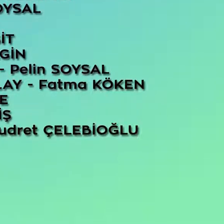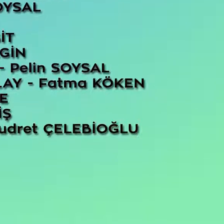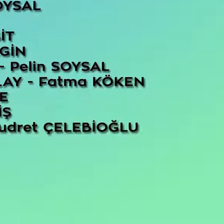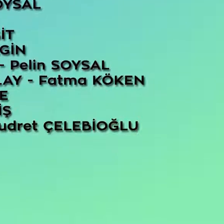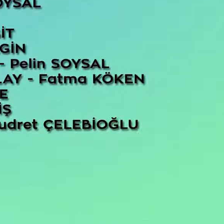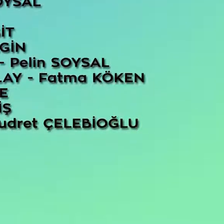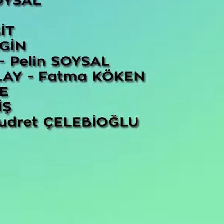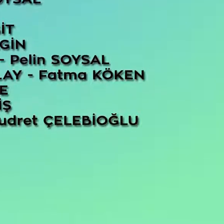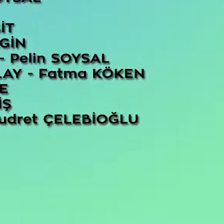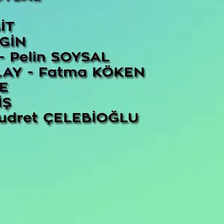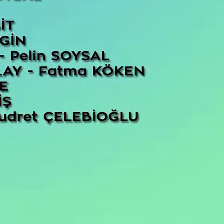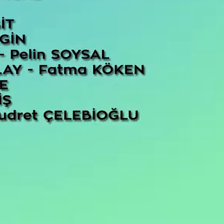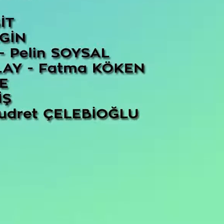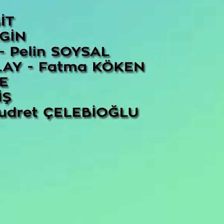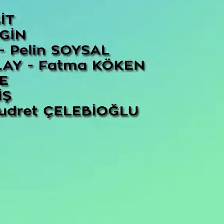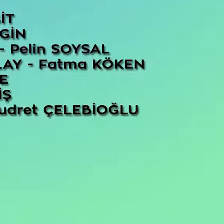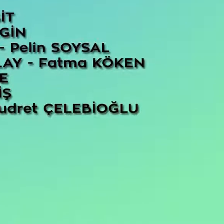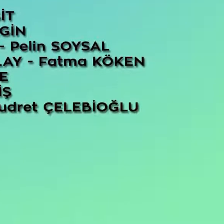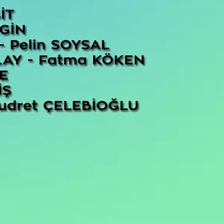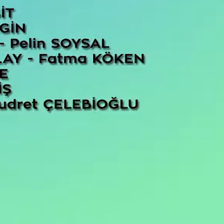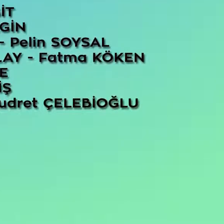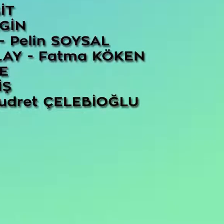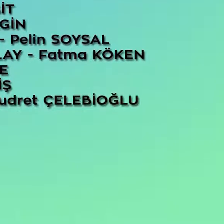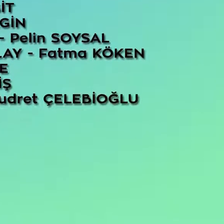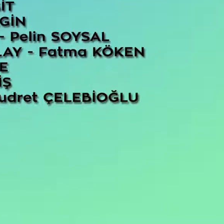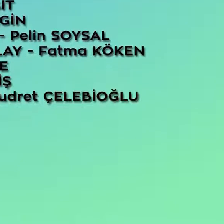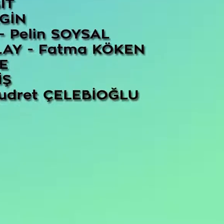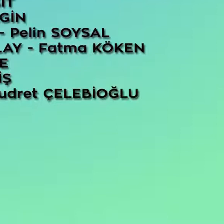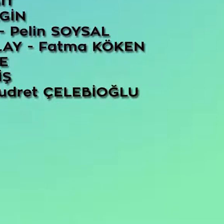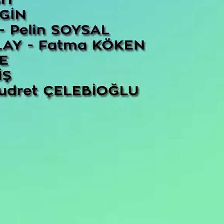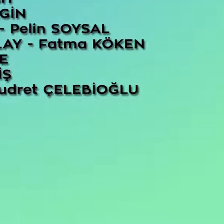Veysel abi. Ben Alpdoğan Özay.